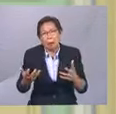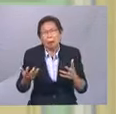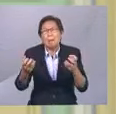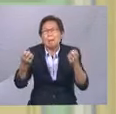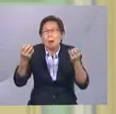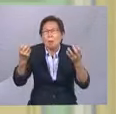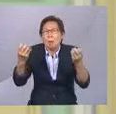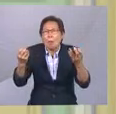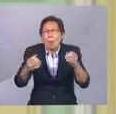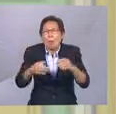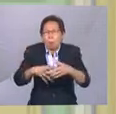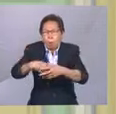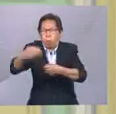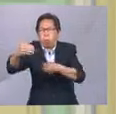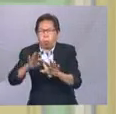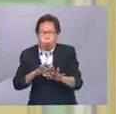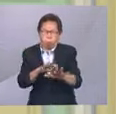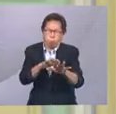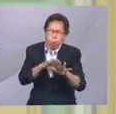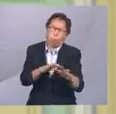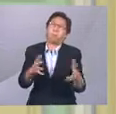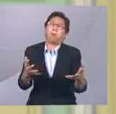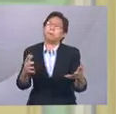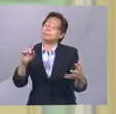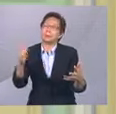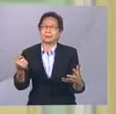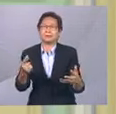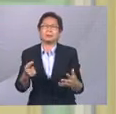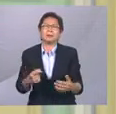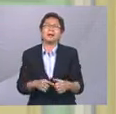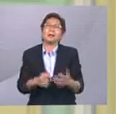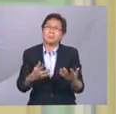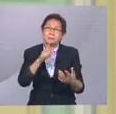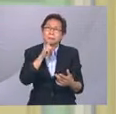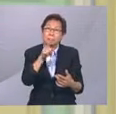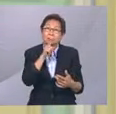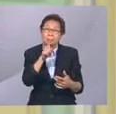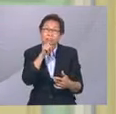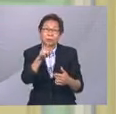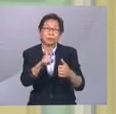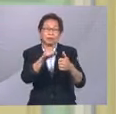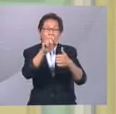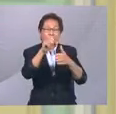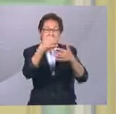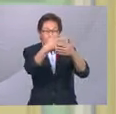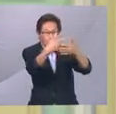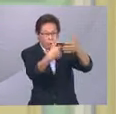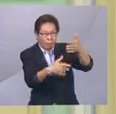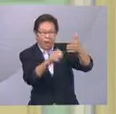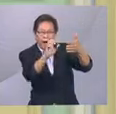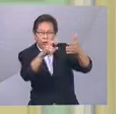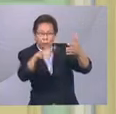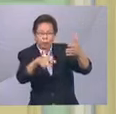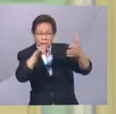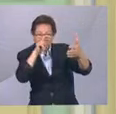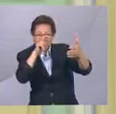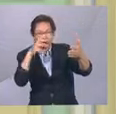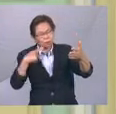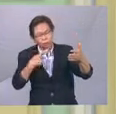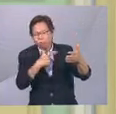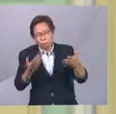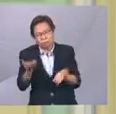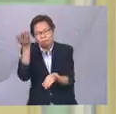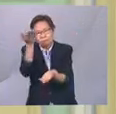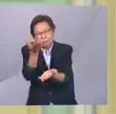Gamai keluar saja dan sebenarnya Babe shopee ya lebih ketat juga telah pun kita cadangkan